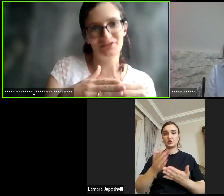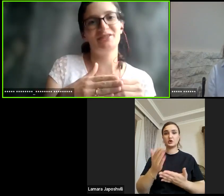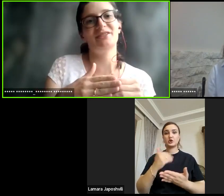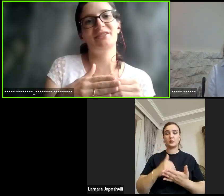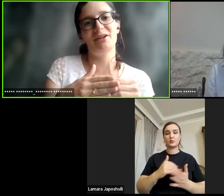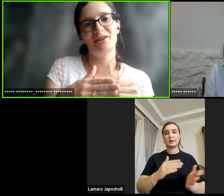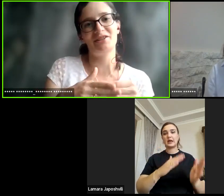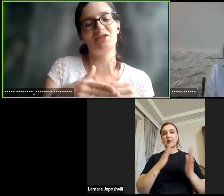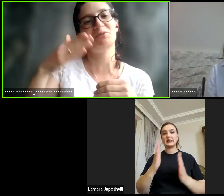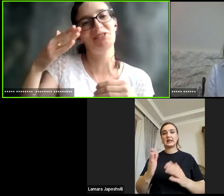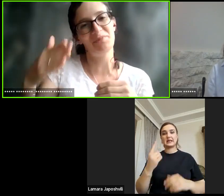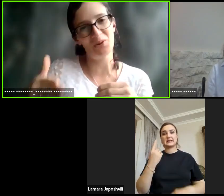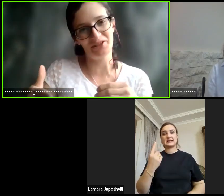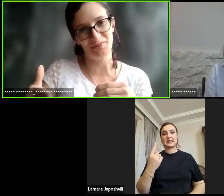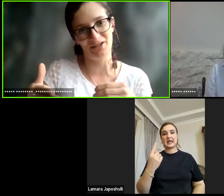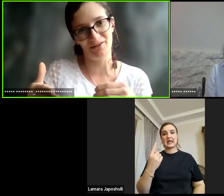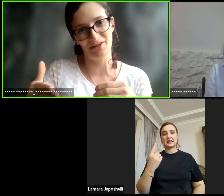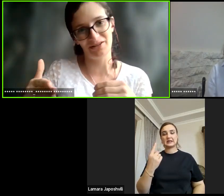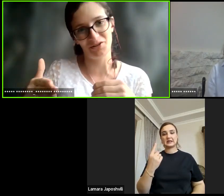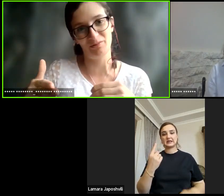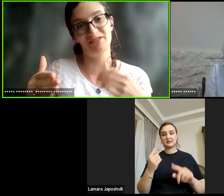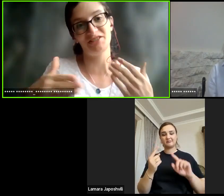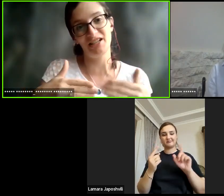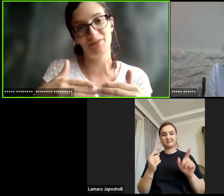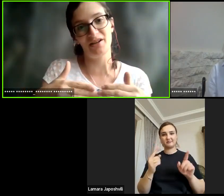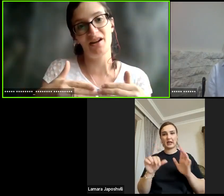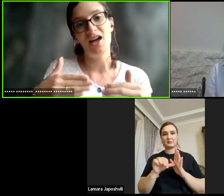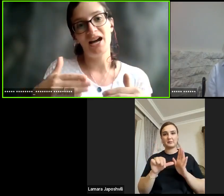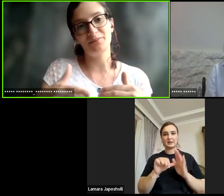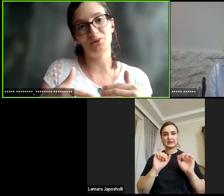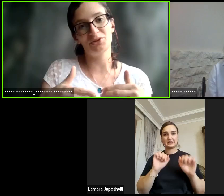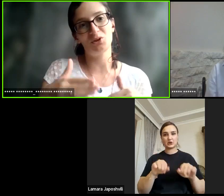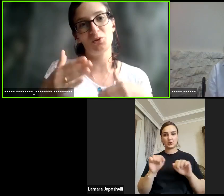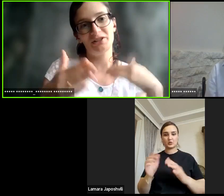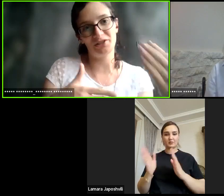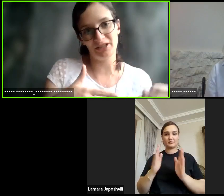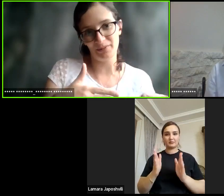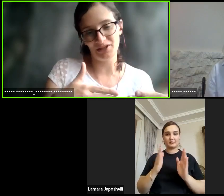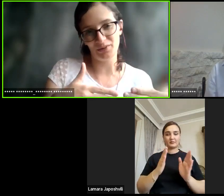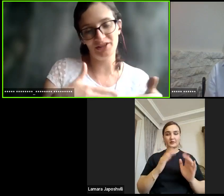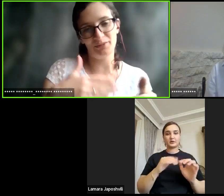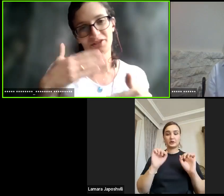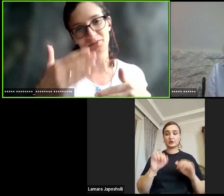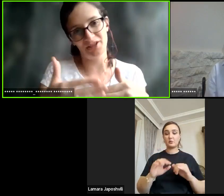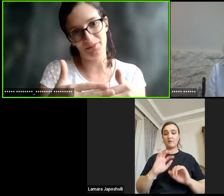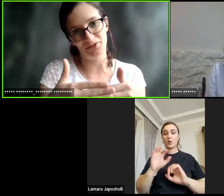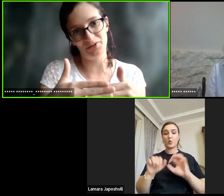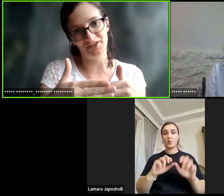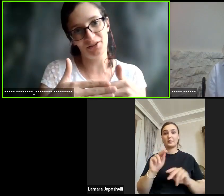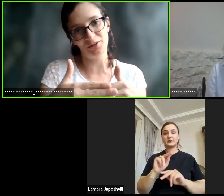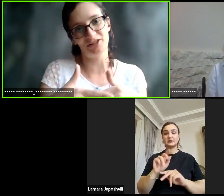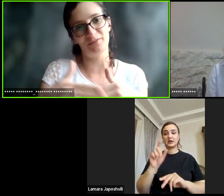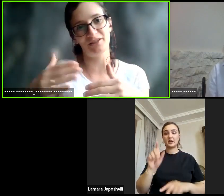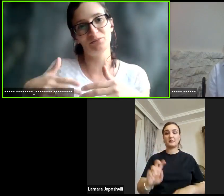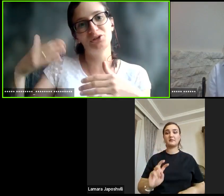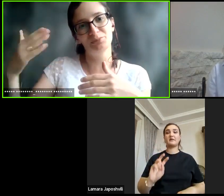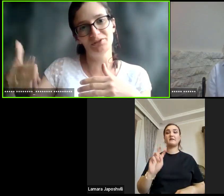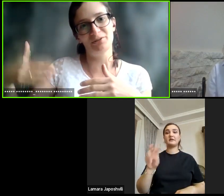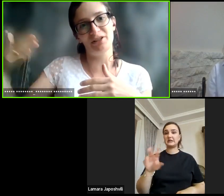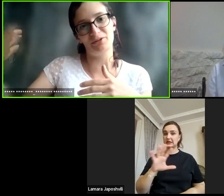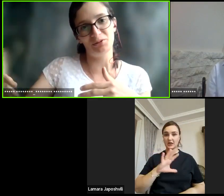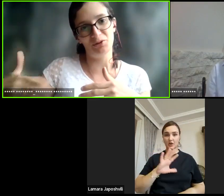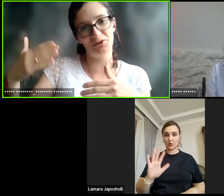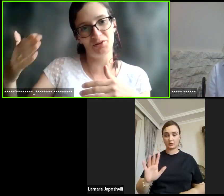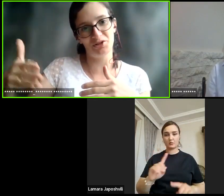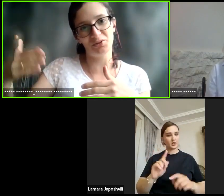ერთი ტიპის დახმარის საშუალებიდან მეორე ტიპის დახმარის საშუალებამდე. შეიძლება ამ დროს ოკუპაციურ თერაპევტთან ვიზიტი, ფიზიკურ თერაპევტთან ვიზიტი არ გქონდეს, მაგრამ